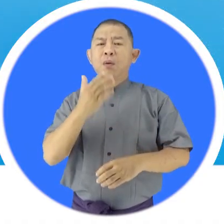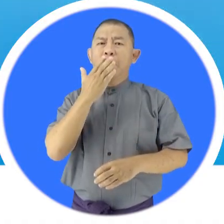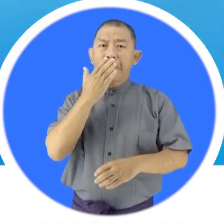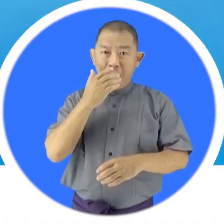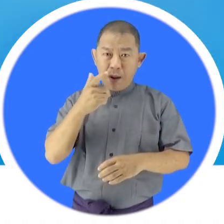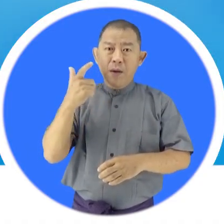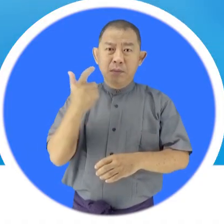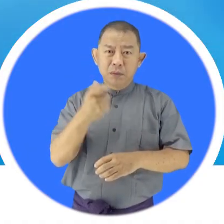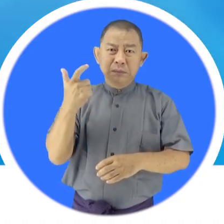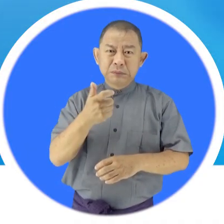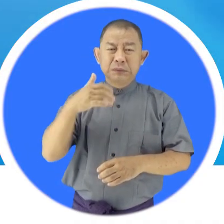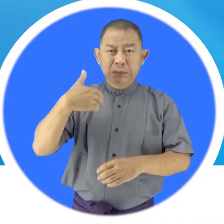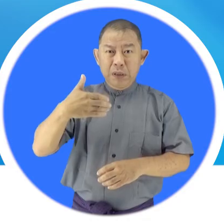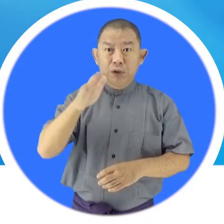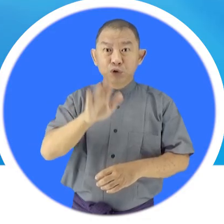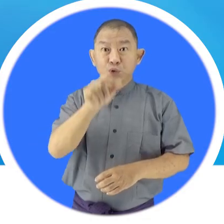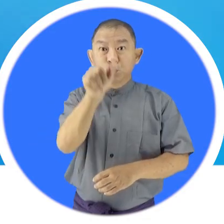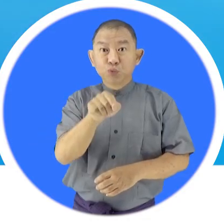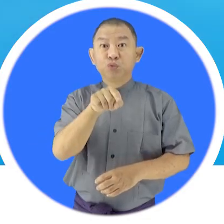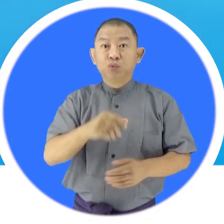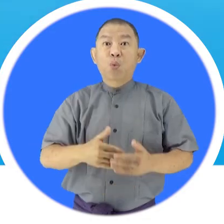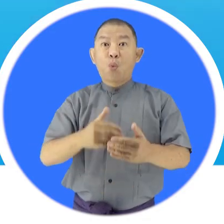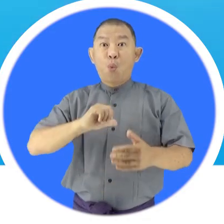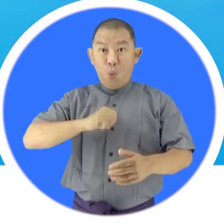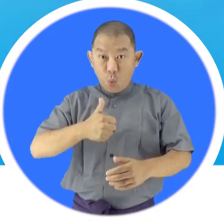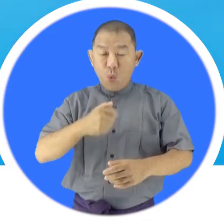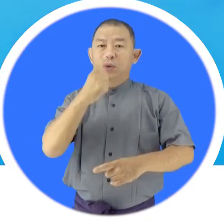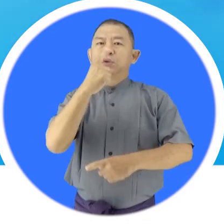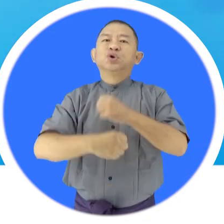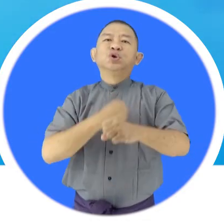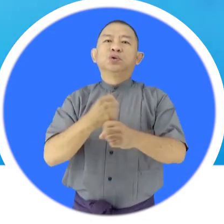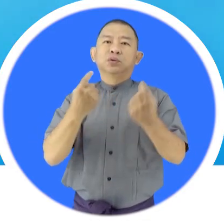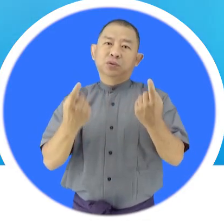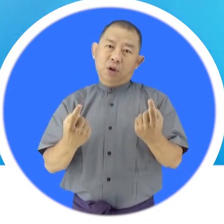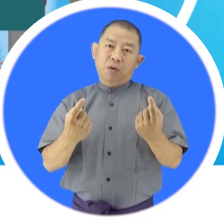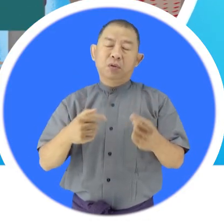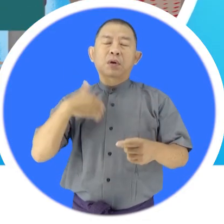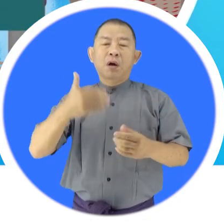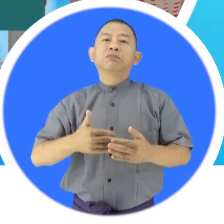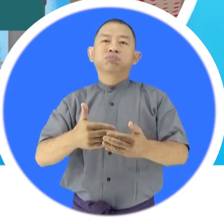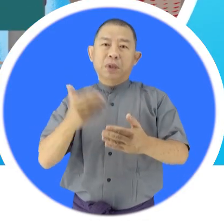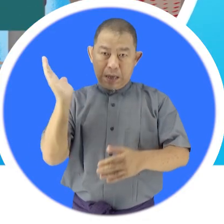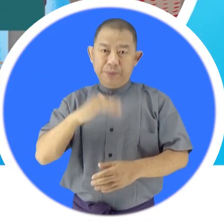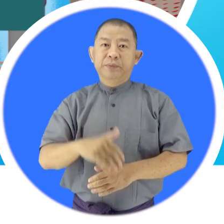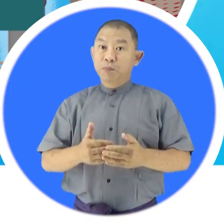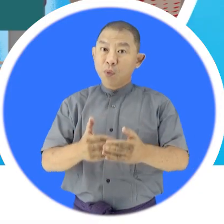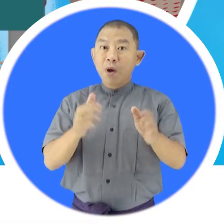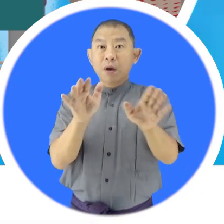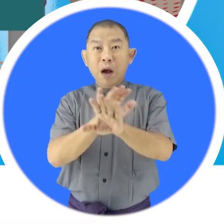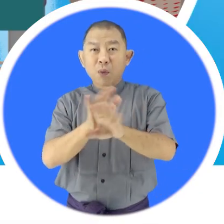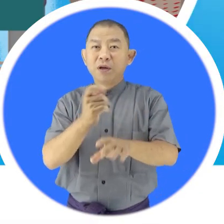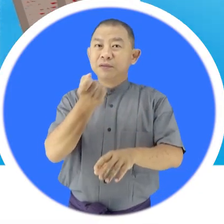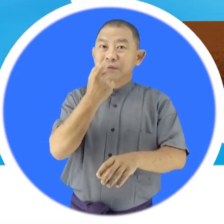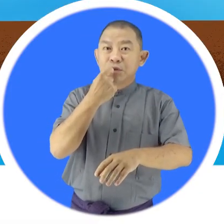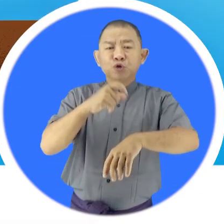ပါတယ်သားဆက်ချမ်းနီလန်တစ်ခုခုကိုပုံမှန်သုံးဖို့အချိန်ပေးနိုင်တဲ့အမျိုးသမီးတွေဘယ်တော့ကိုယ်ဝင်ဆောင်မလဲဝေခွဲမရသေးတဲ့အမျိုးသမီးတွေဒါမှမ